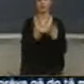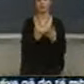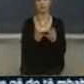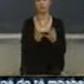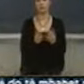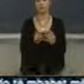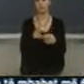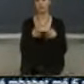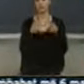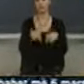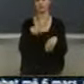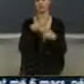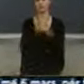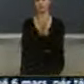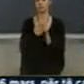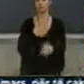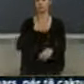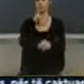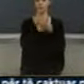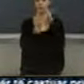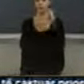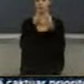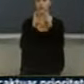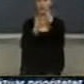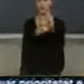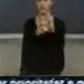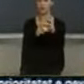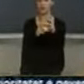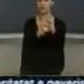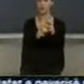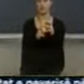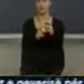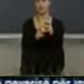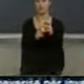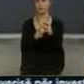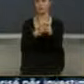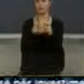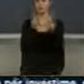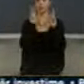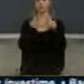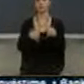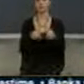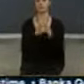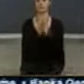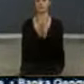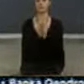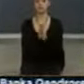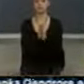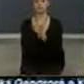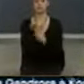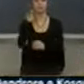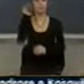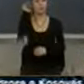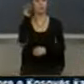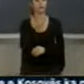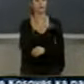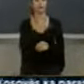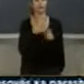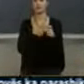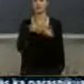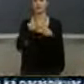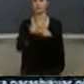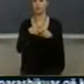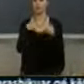ndërruar i deputet Berisha duke falendëruar për pytjen, unë doju thaja, Ministria Fësëkës e ka